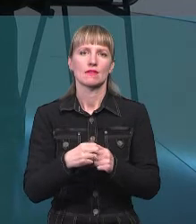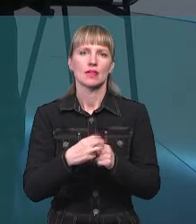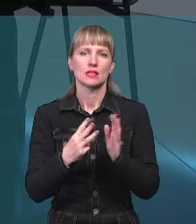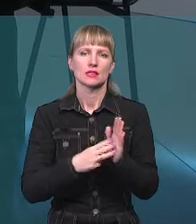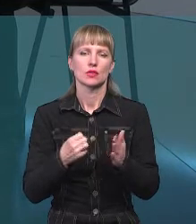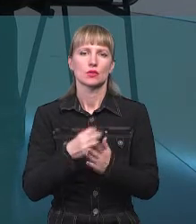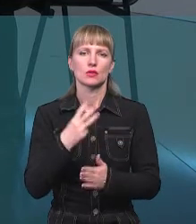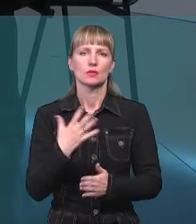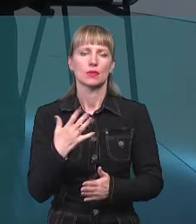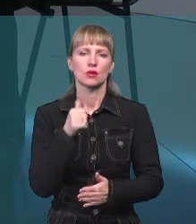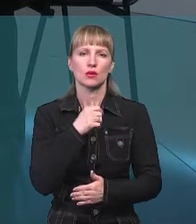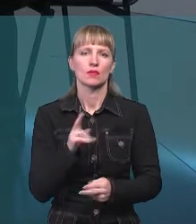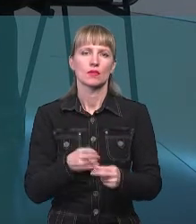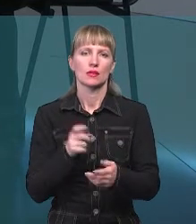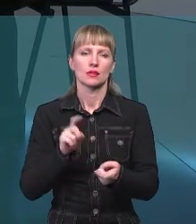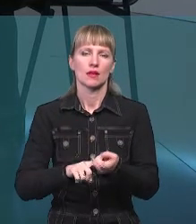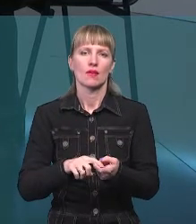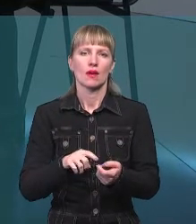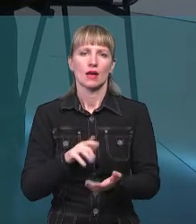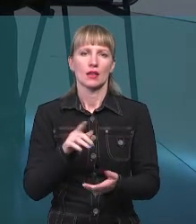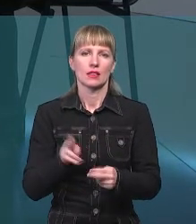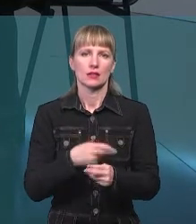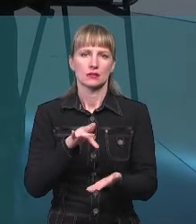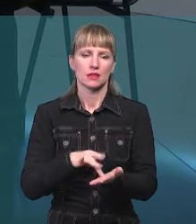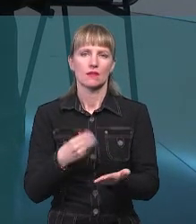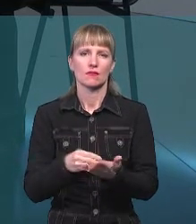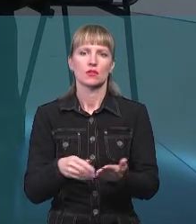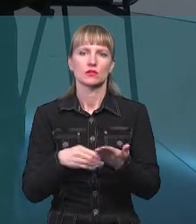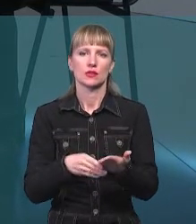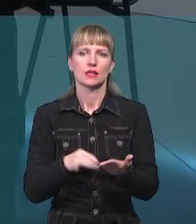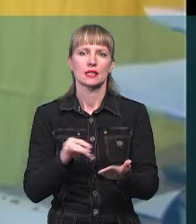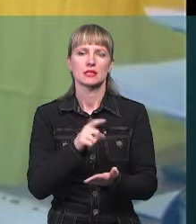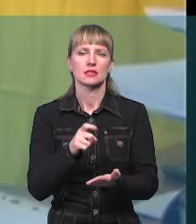У зв'язку з реформою децентралізації фінансується з міського бюджету.